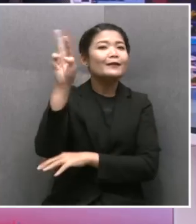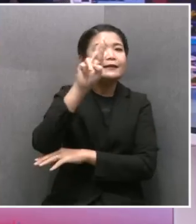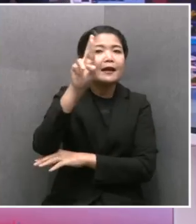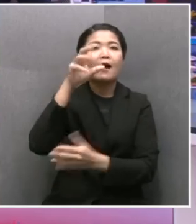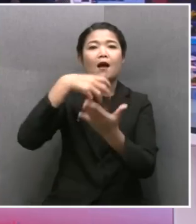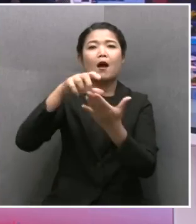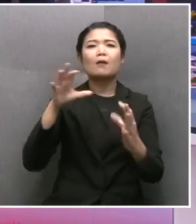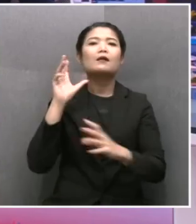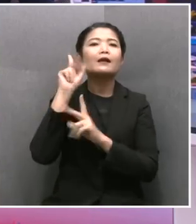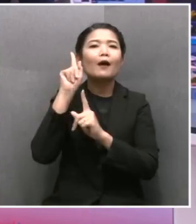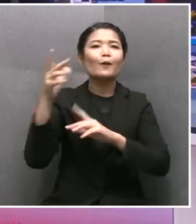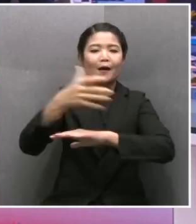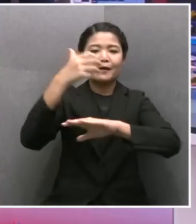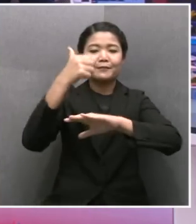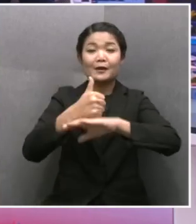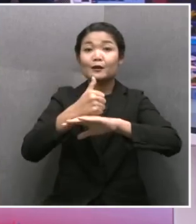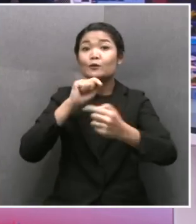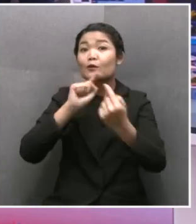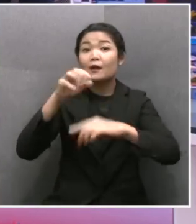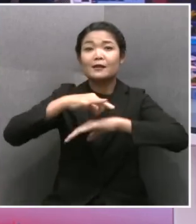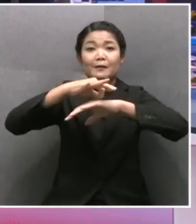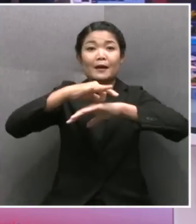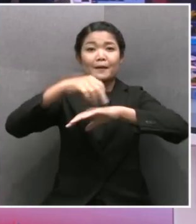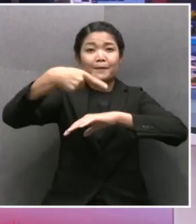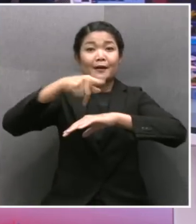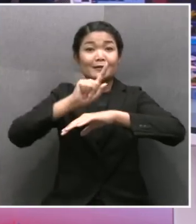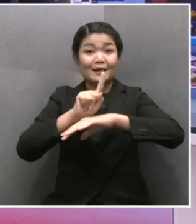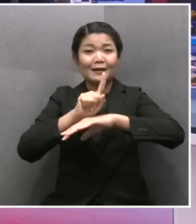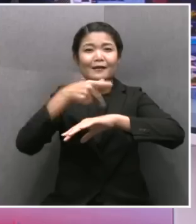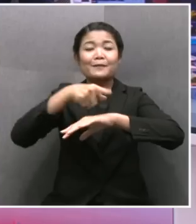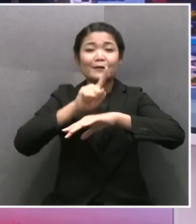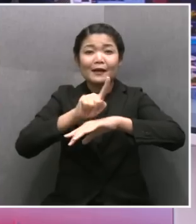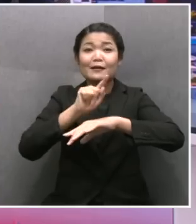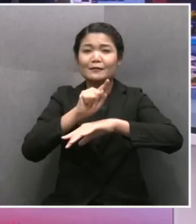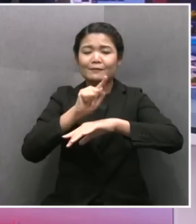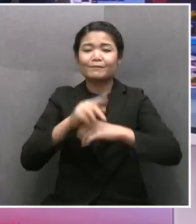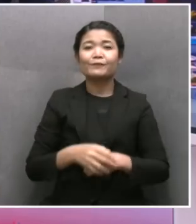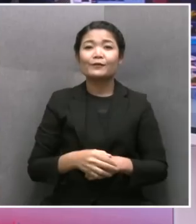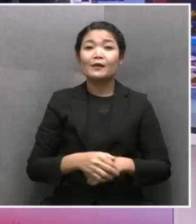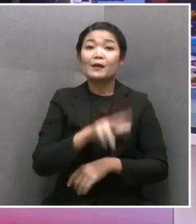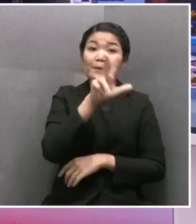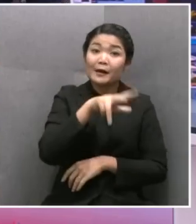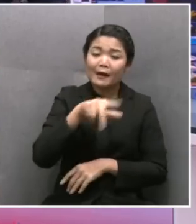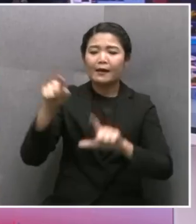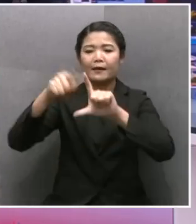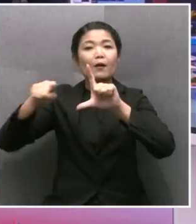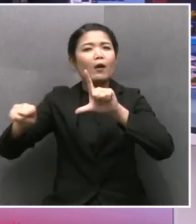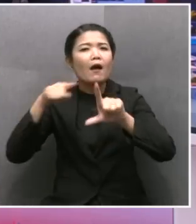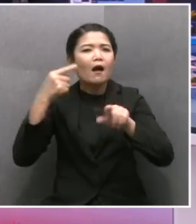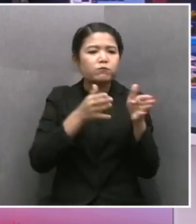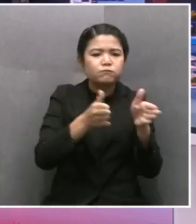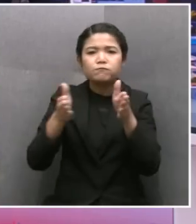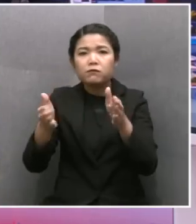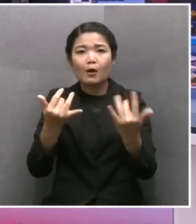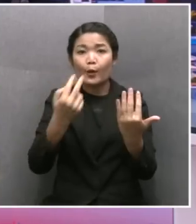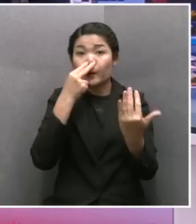ประเด็นทางการเมืองนะคะสำหรับตำแหน่งประธานสภาผู้แทนราษฎรระหว่างพรรคเพื่อไทยและพรรคก้าวไกลนะคะหลายฝ่ายค่ะยัง